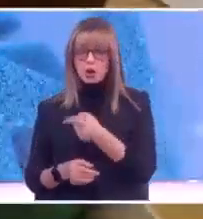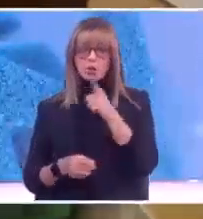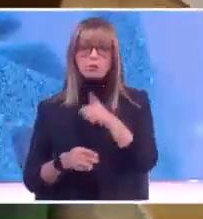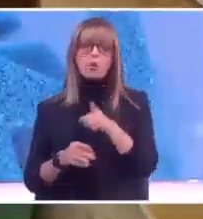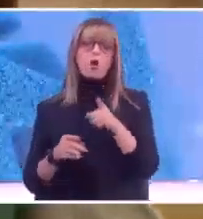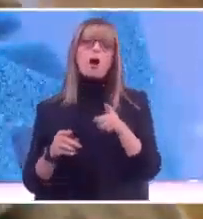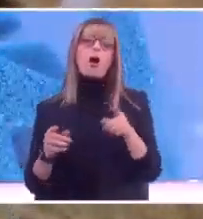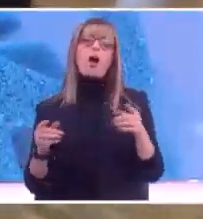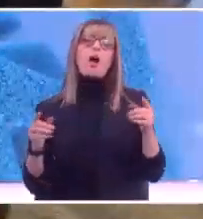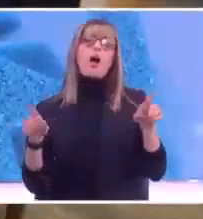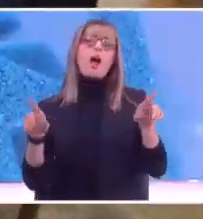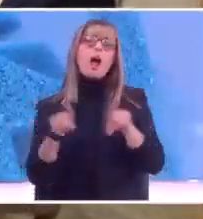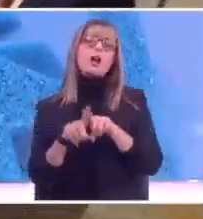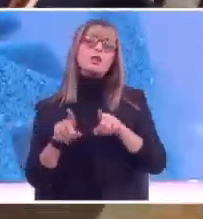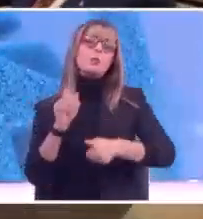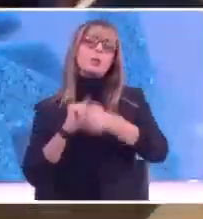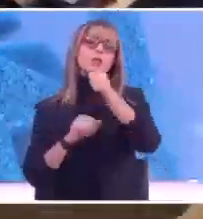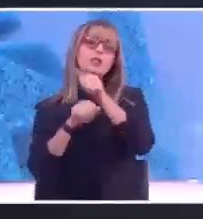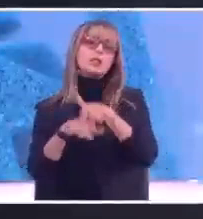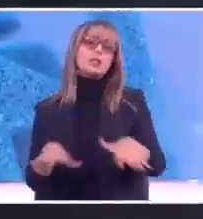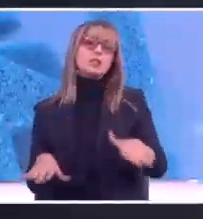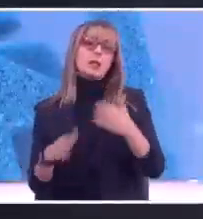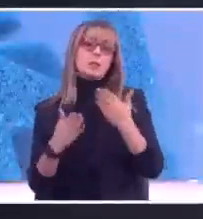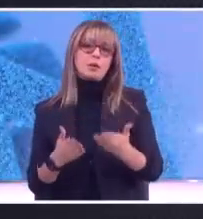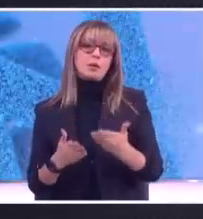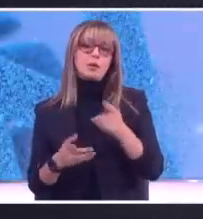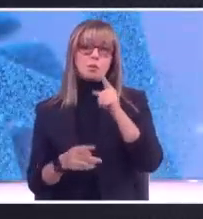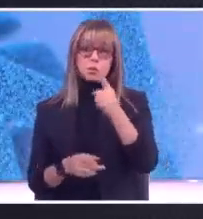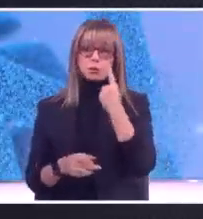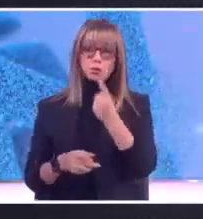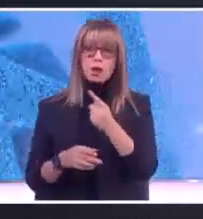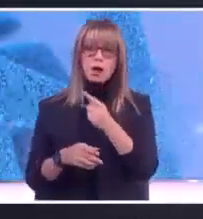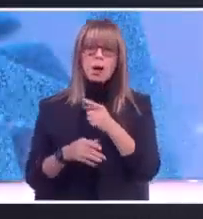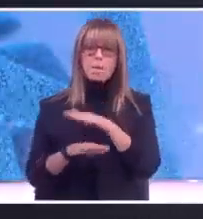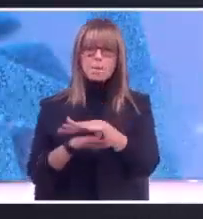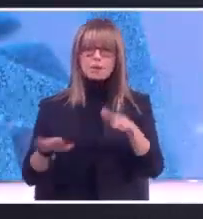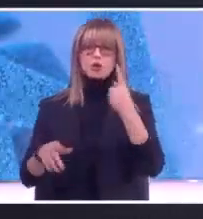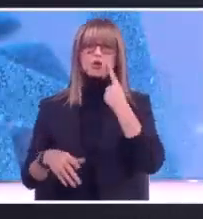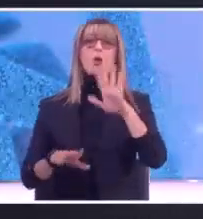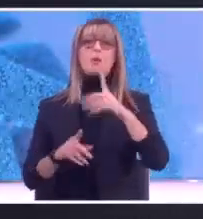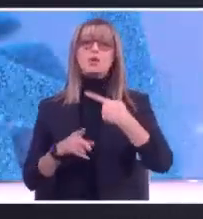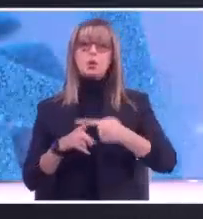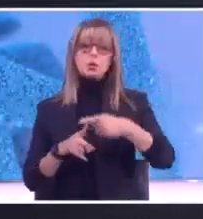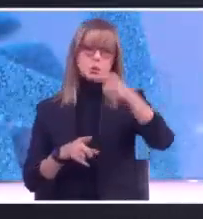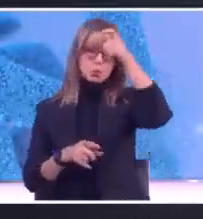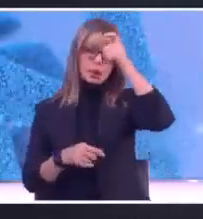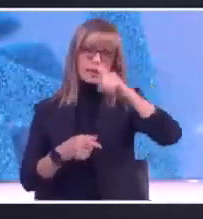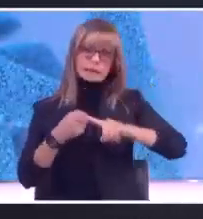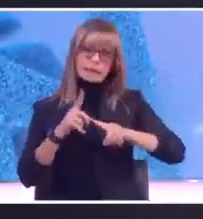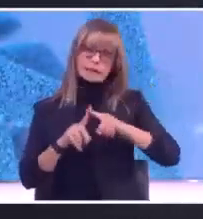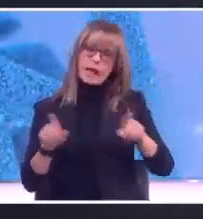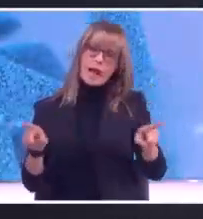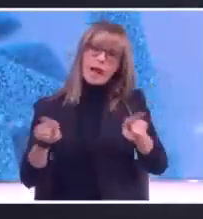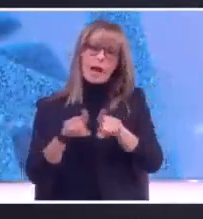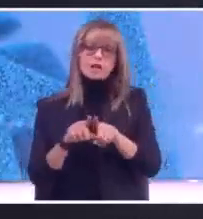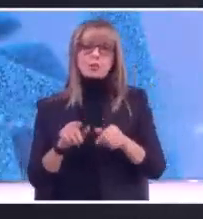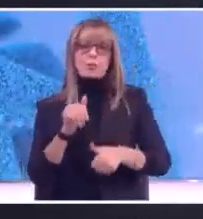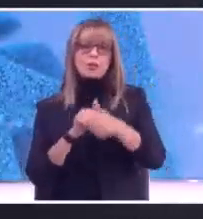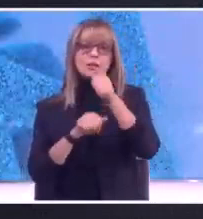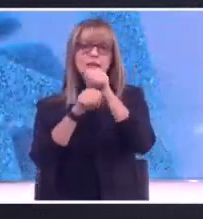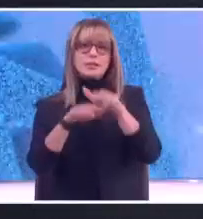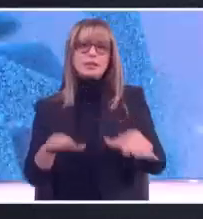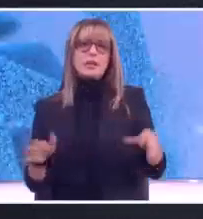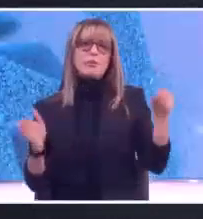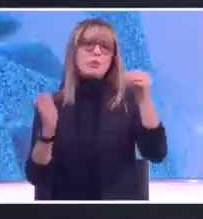eş başkanlık sistemi. Öyle anlaşılıyor ki masanın görünmez ortağı Türkiye siyasetine eş başkanlık sistemi diye